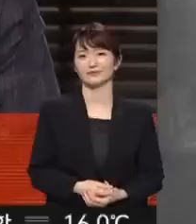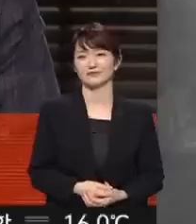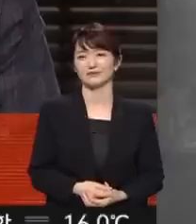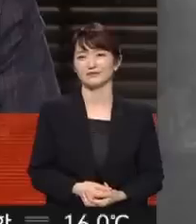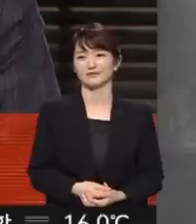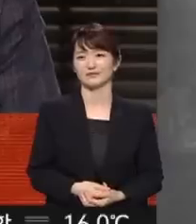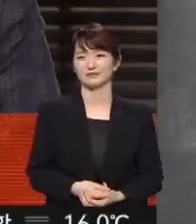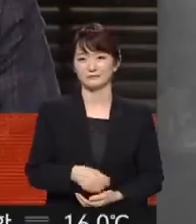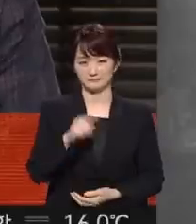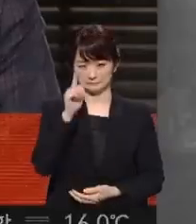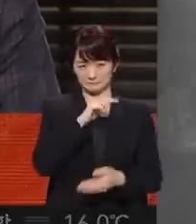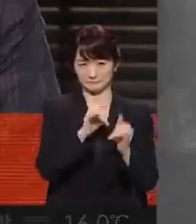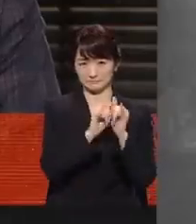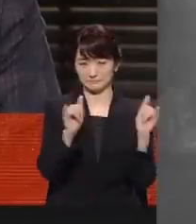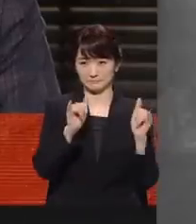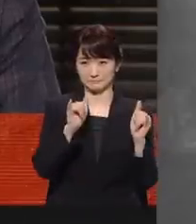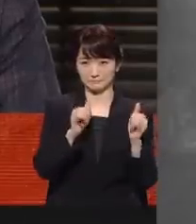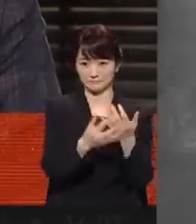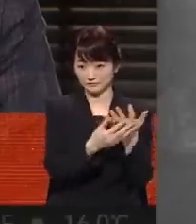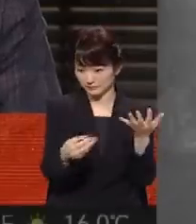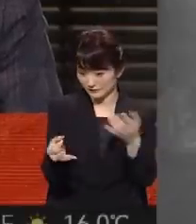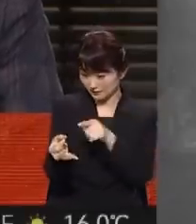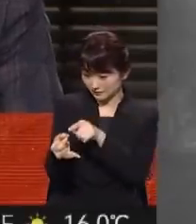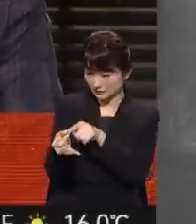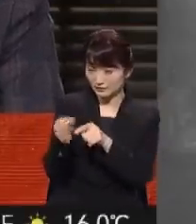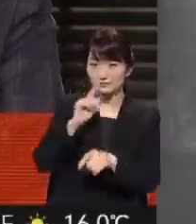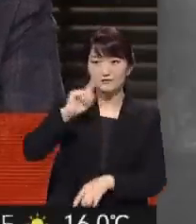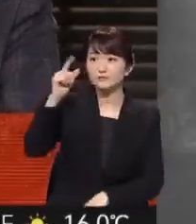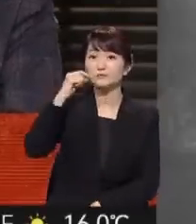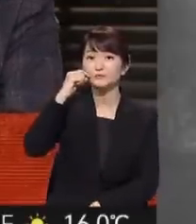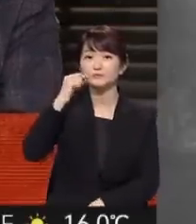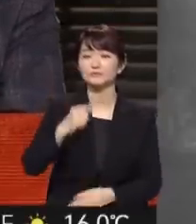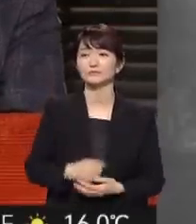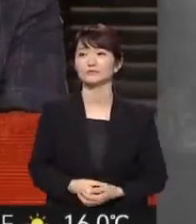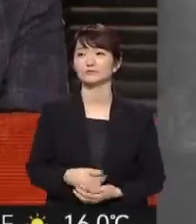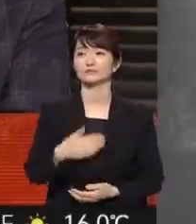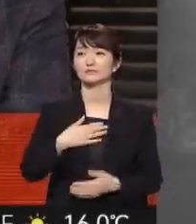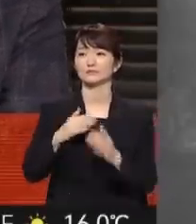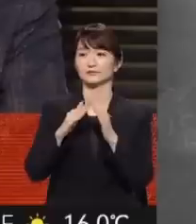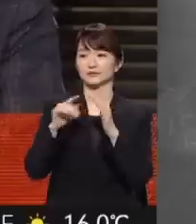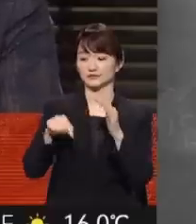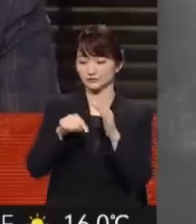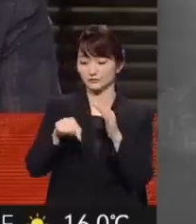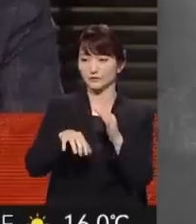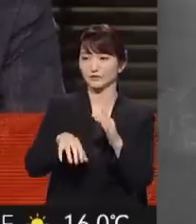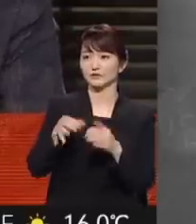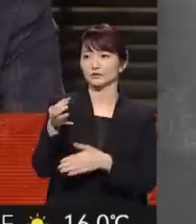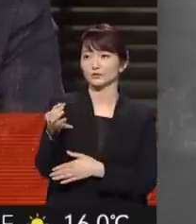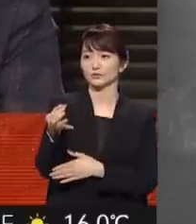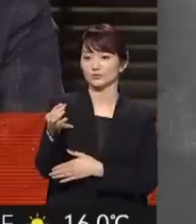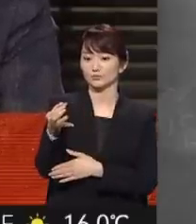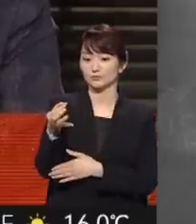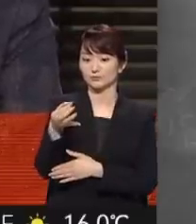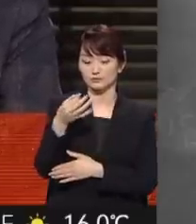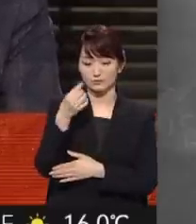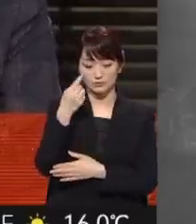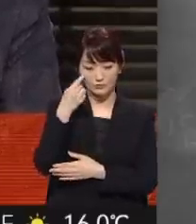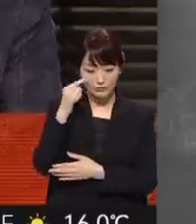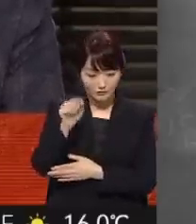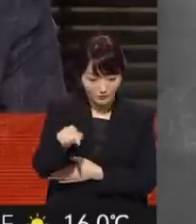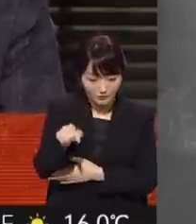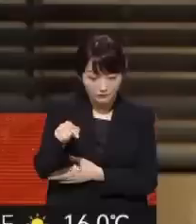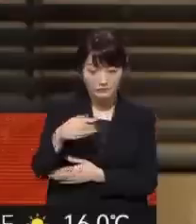그 나쁜 사람들 비자금 이렇게 딱 그거 신고 못 합니다. 저는 사실 집에 이제 뭐 있는 돈 있으면 그냥 써요, 그냥. 누가